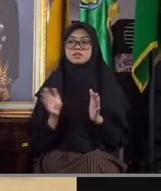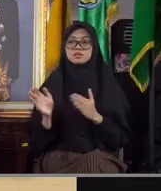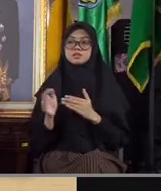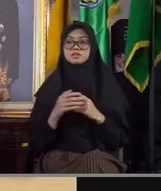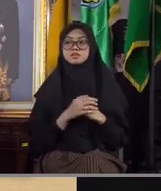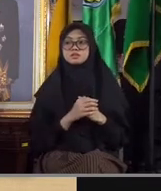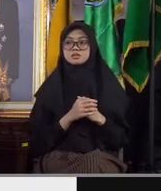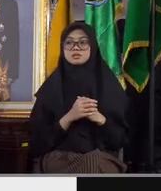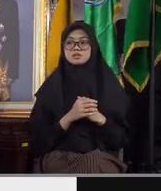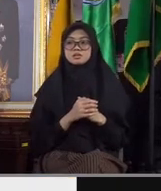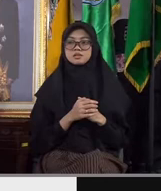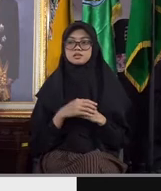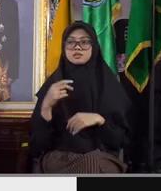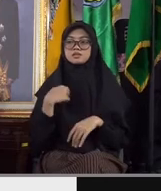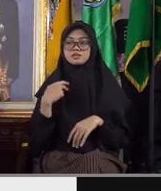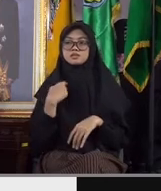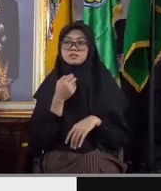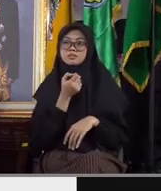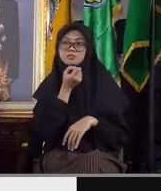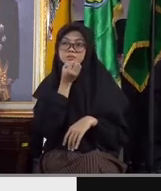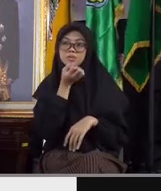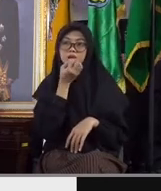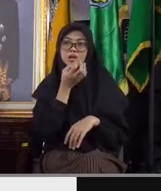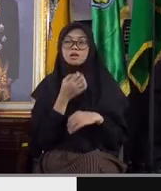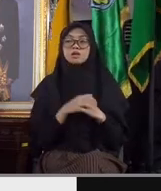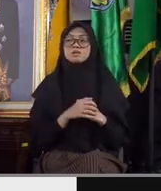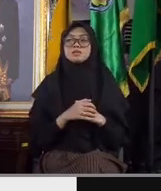Next. Saya mau menunjukkan bahwa